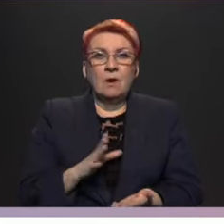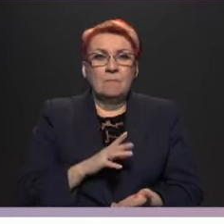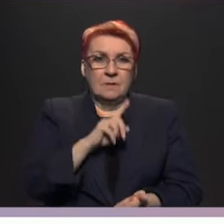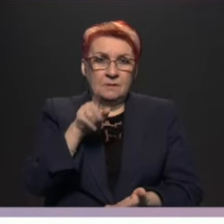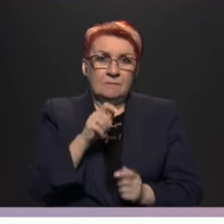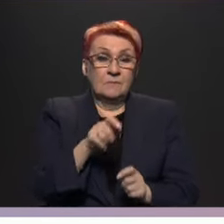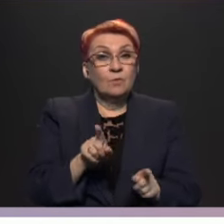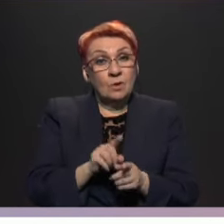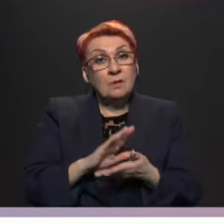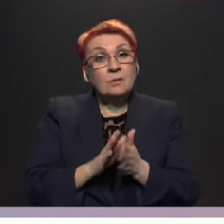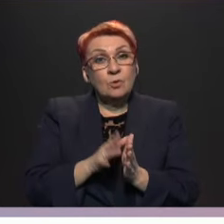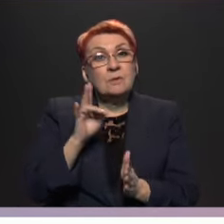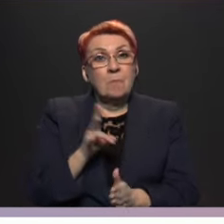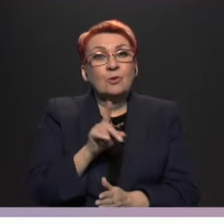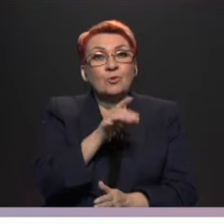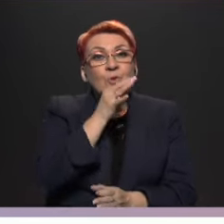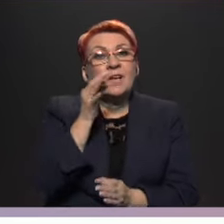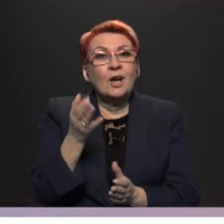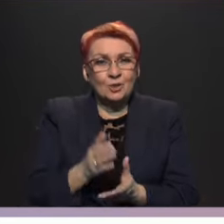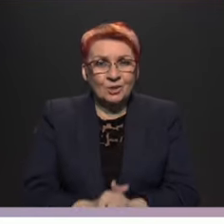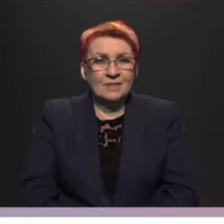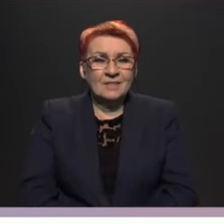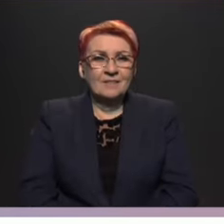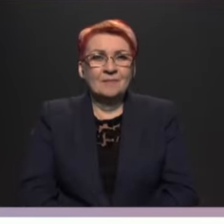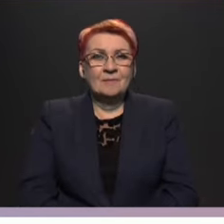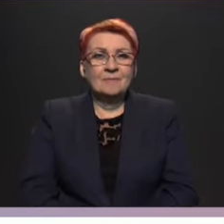Ну вот такая ситуация, батюшка. Что скажете?